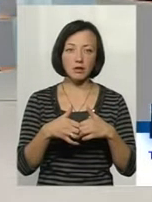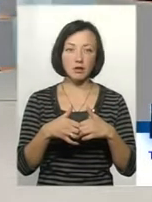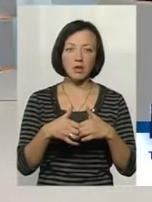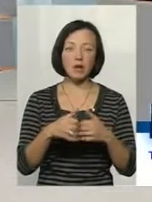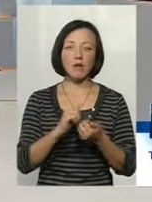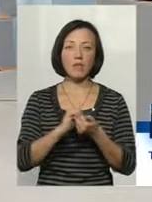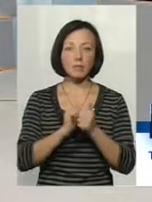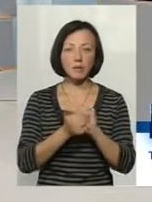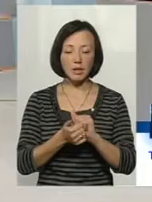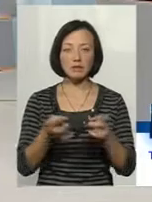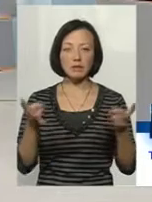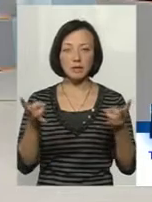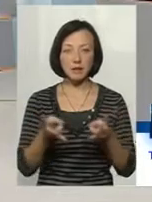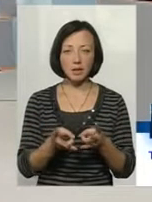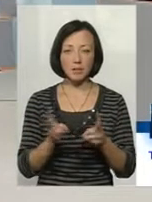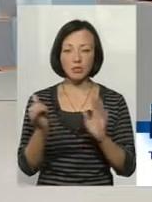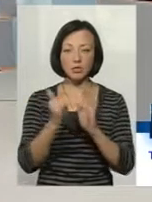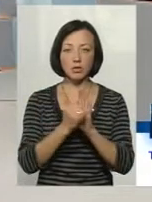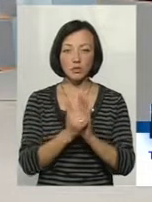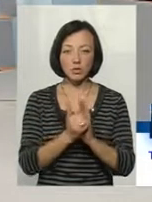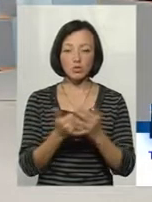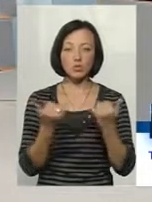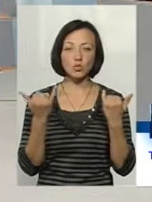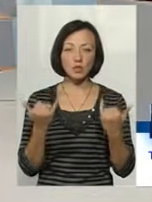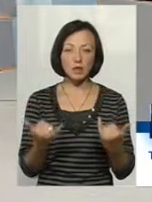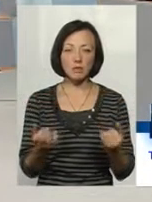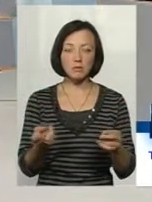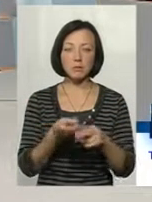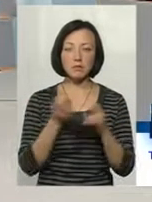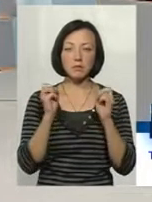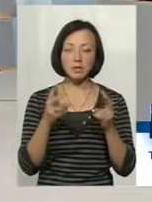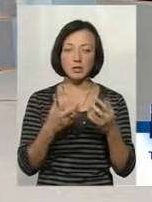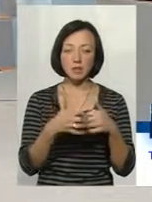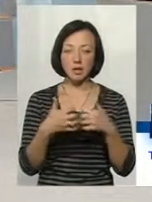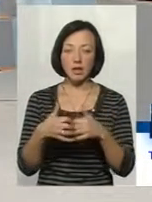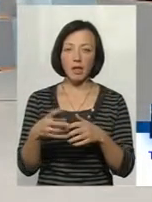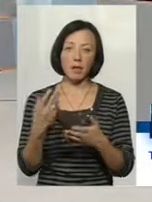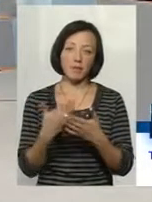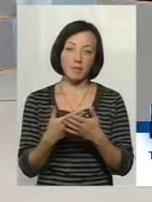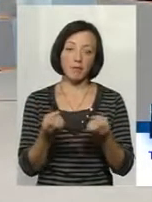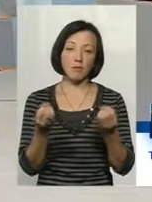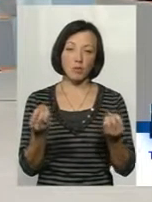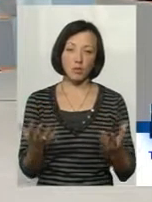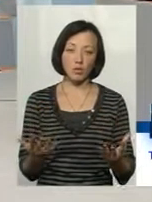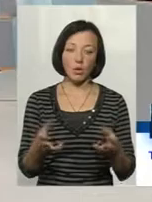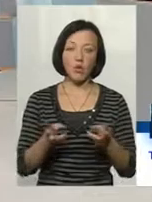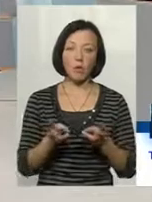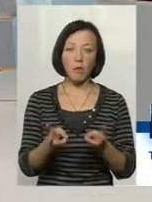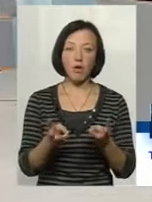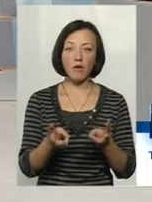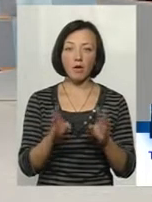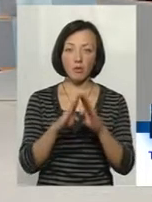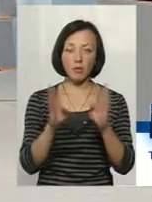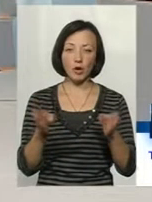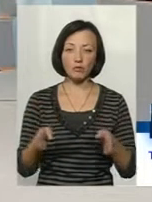треба і ставити замість них сучасні і безпечні прилади. Наведу простий приклад – опалювальні печі.